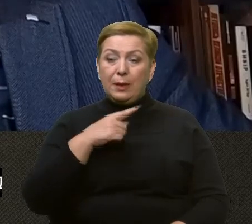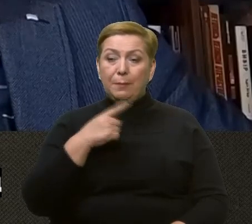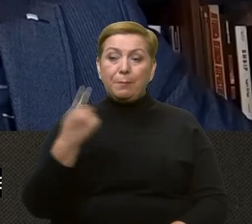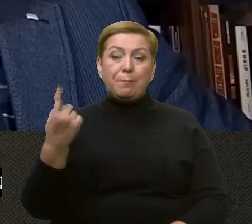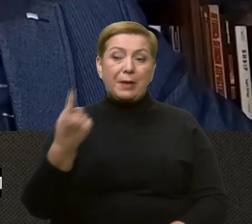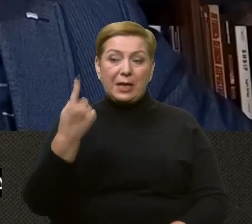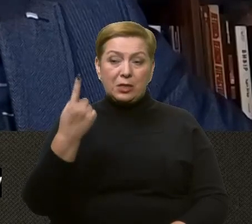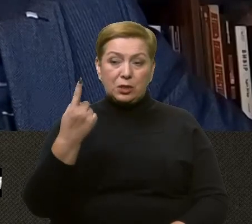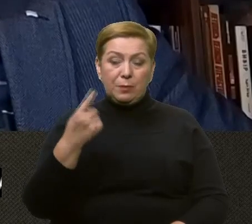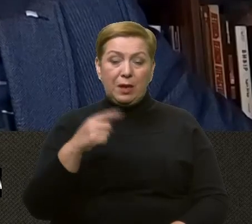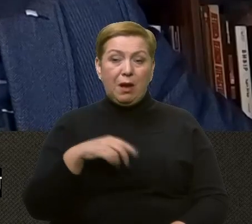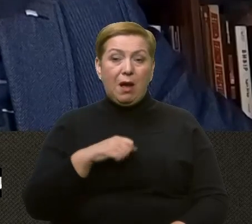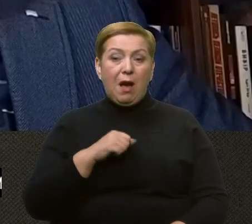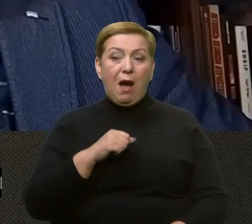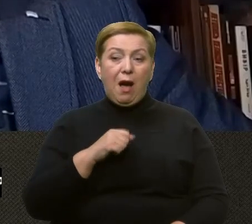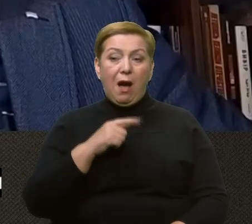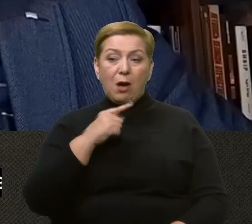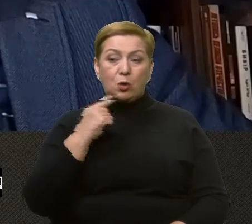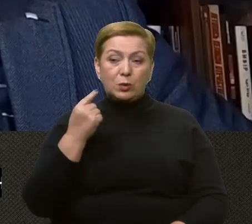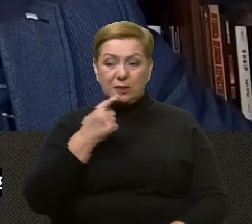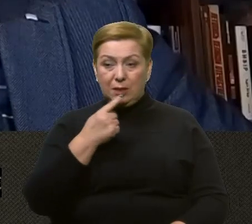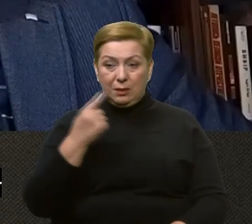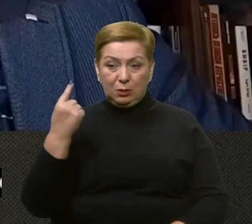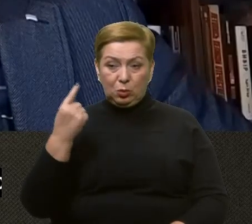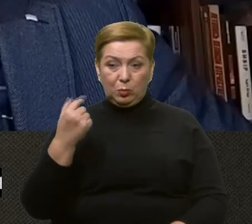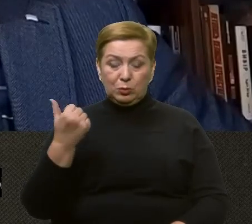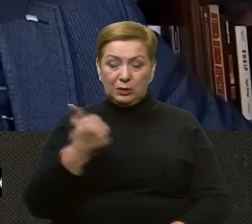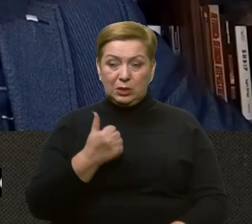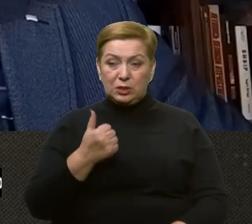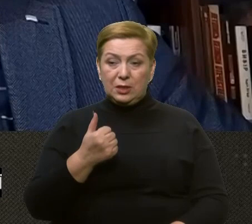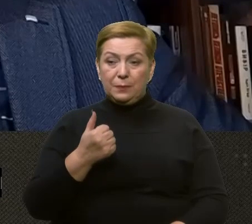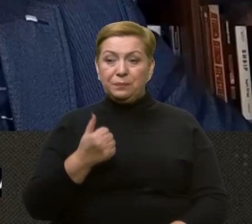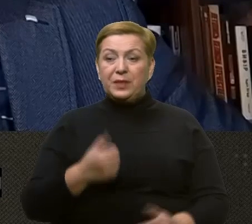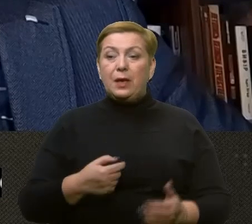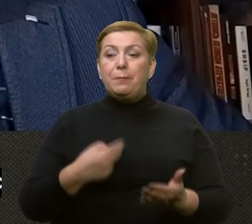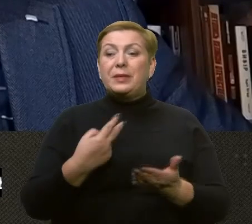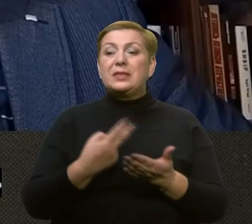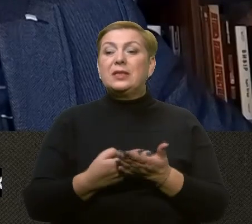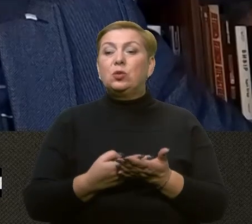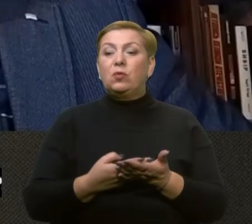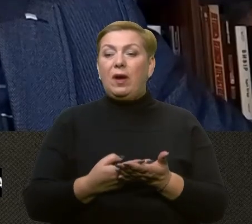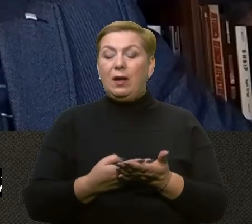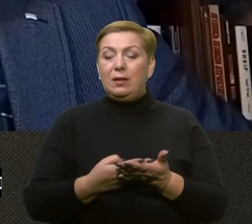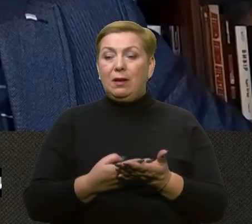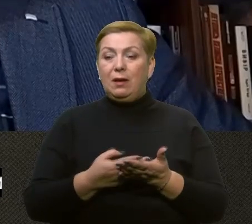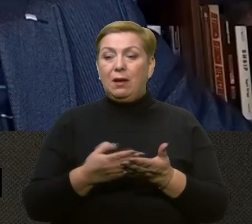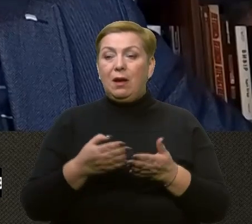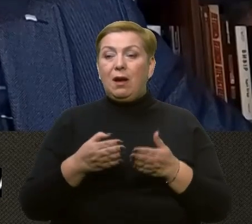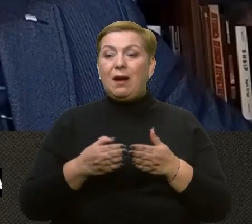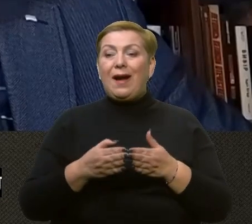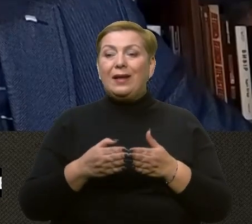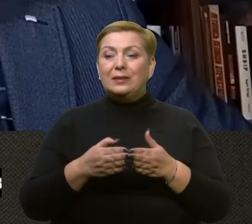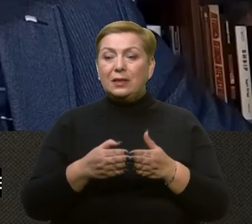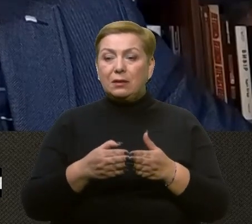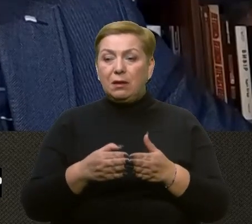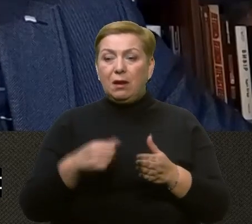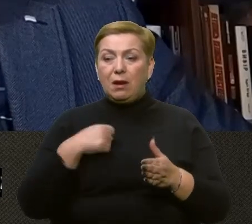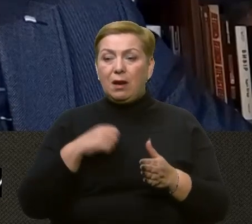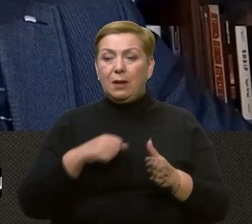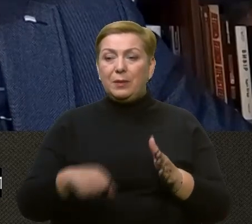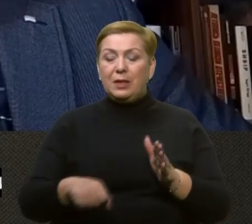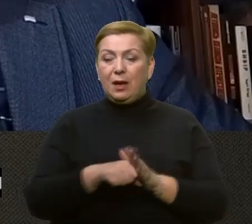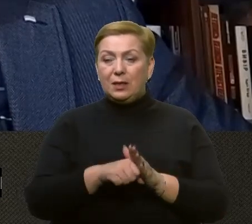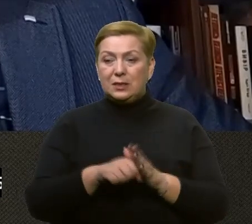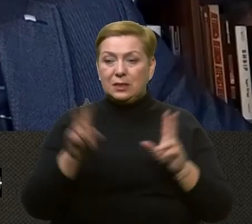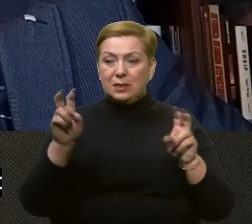тижня ЗМІ країни-окупанта презентували публіці катер «Камікадзе», який називається «Адуванчик», який може там нести